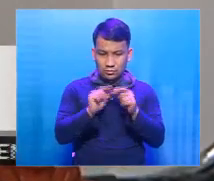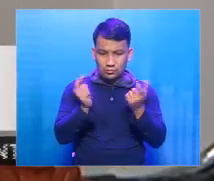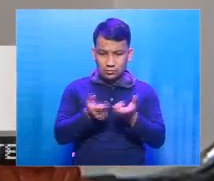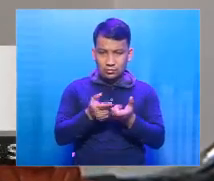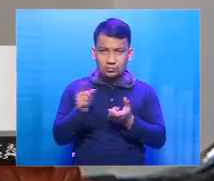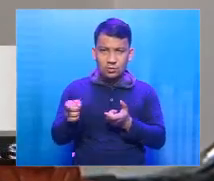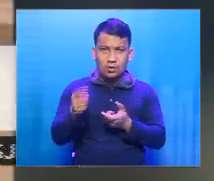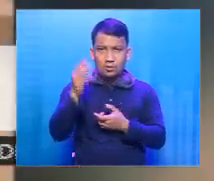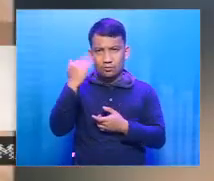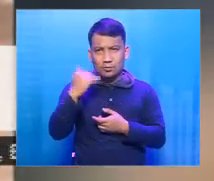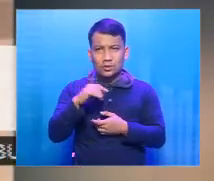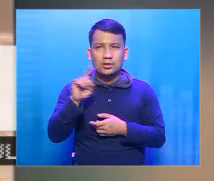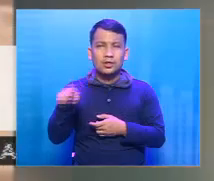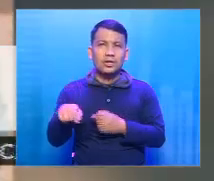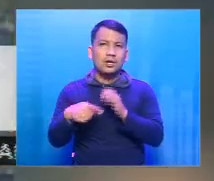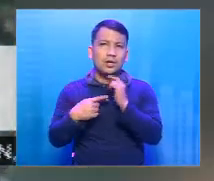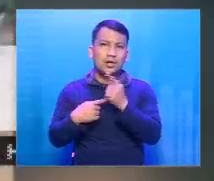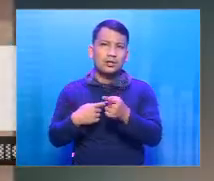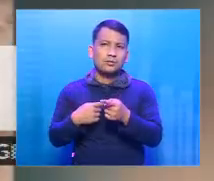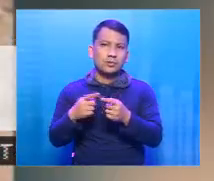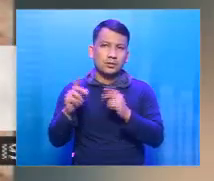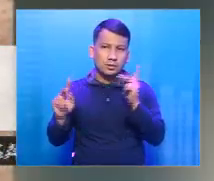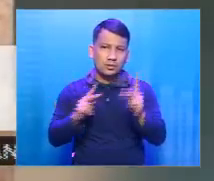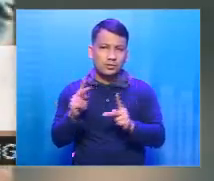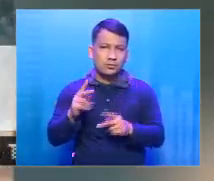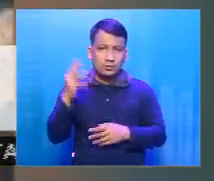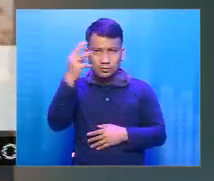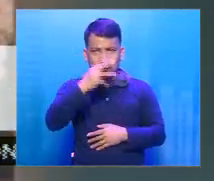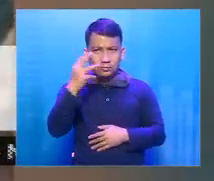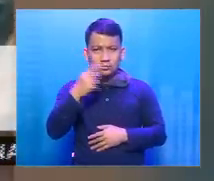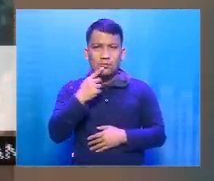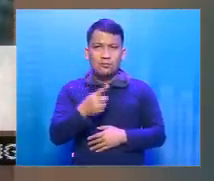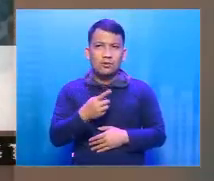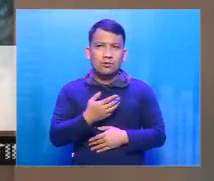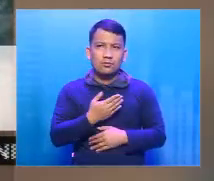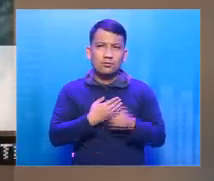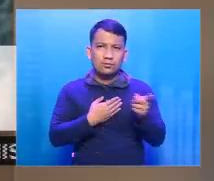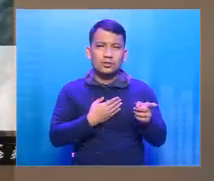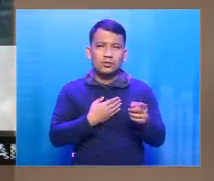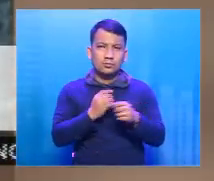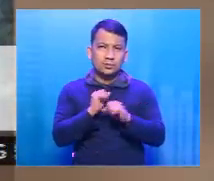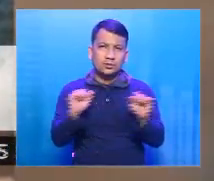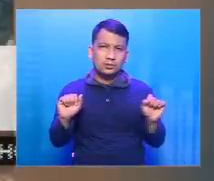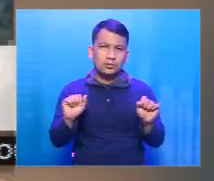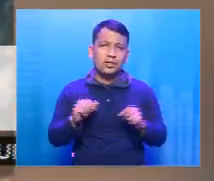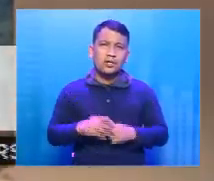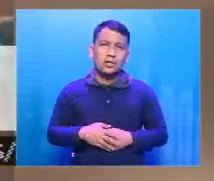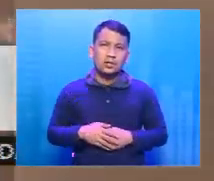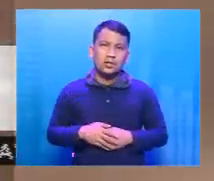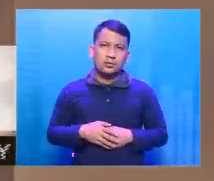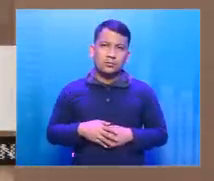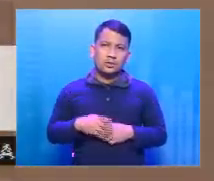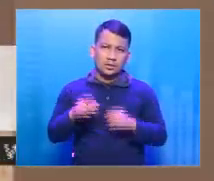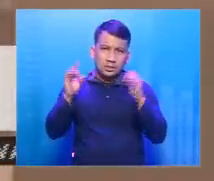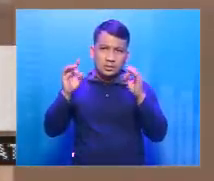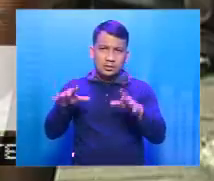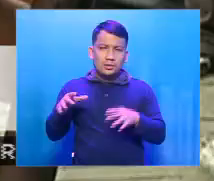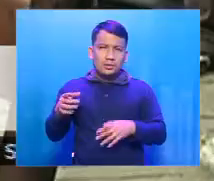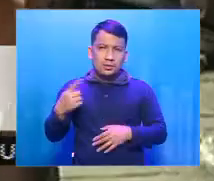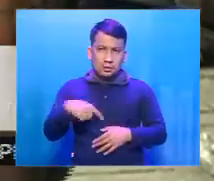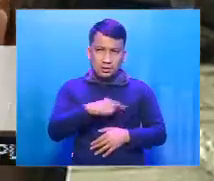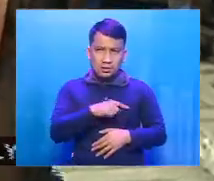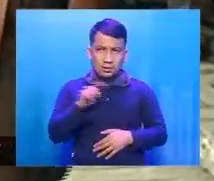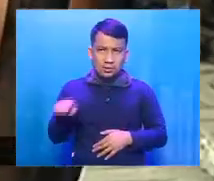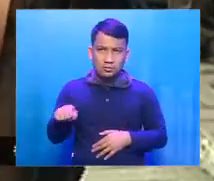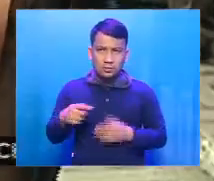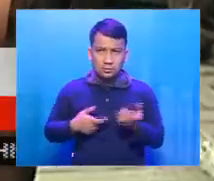sila nandoon? Ang ilang residente hindi mapigilang mangamba para sa kanilang seguridad. Delikado po yan na may